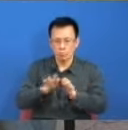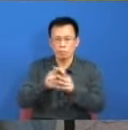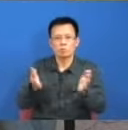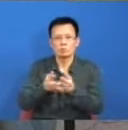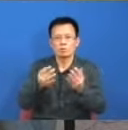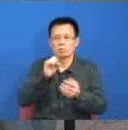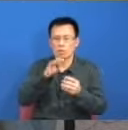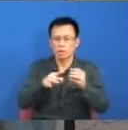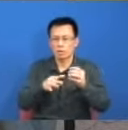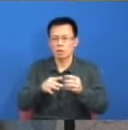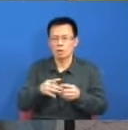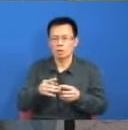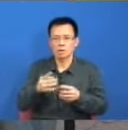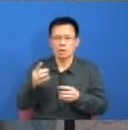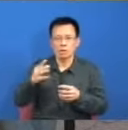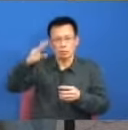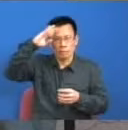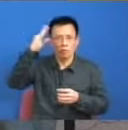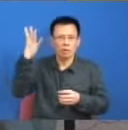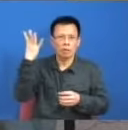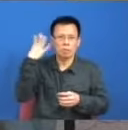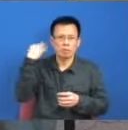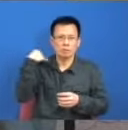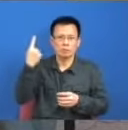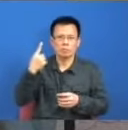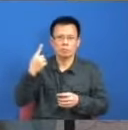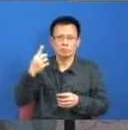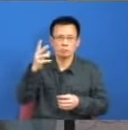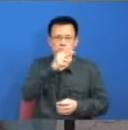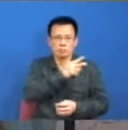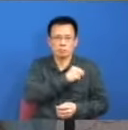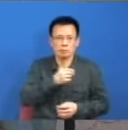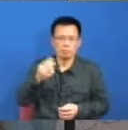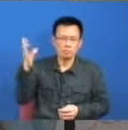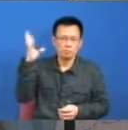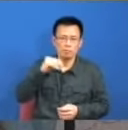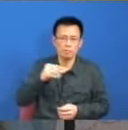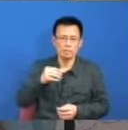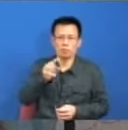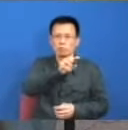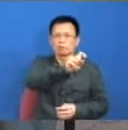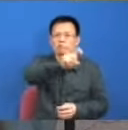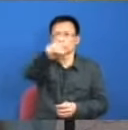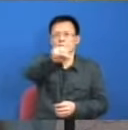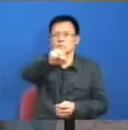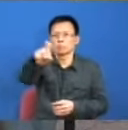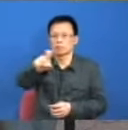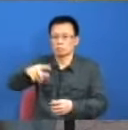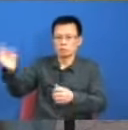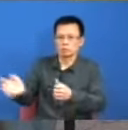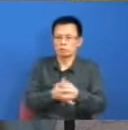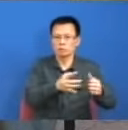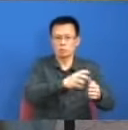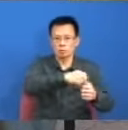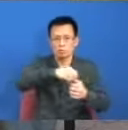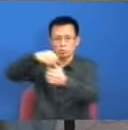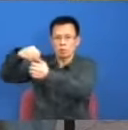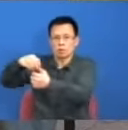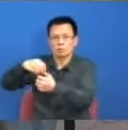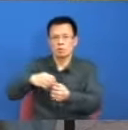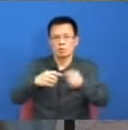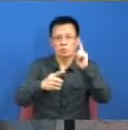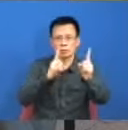警方咧尋晚喺晚上九時，佢即係講禮拜日晚啦嚇，就曾使用胡椒噴霧清場，一共拘捕咗113名